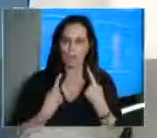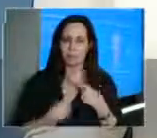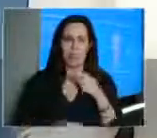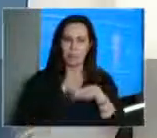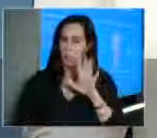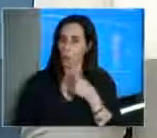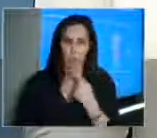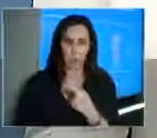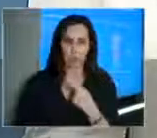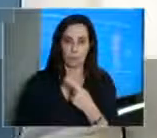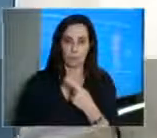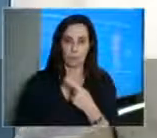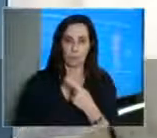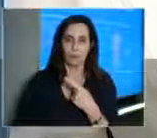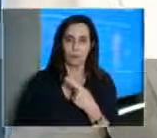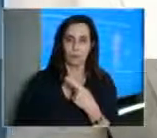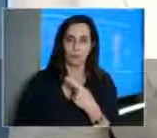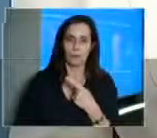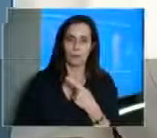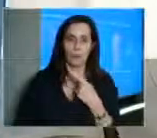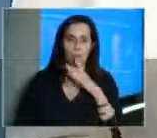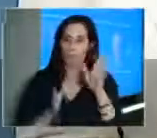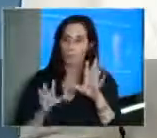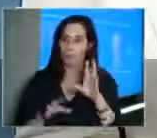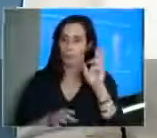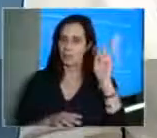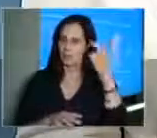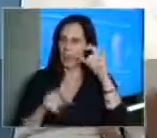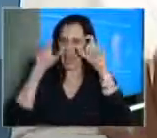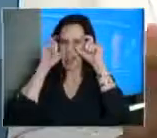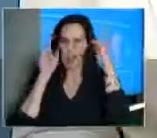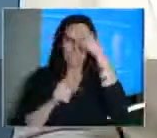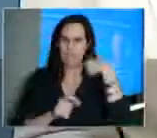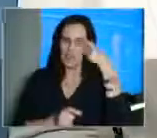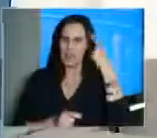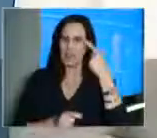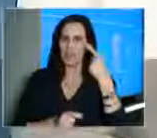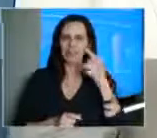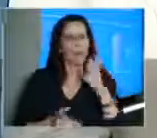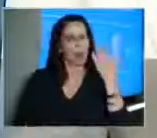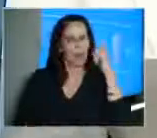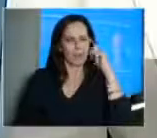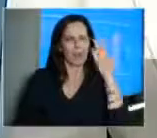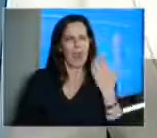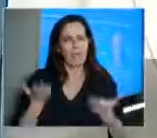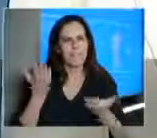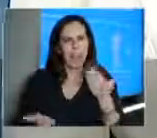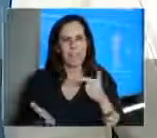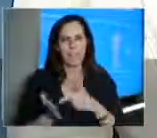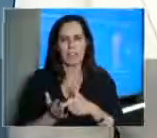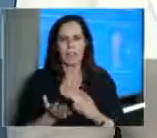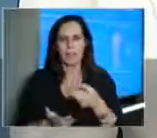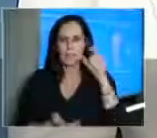אתם גם אומרים שתקראו לפייגלין לשבת איתכם, ולא הבנתי מה ההבדל בין פייגלין לבין תלמידיו